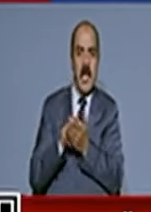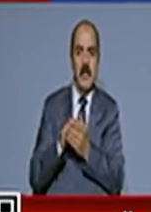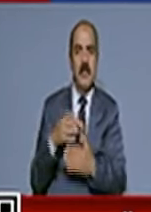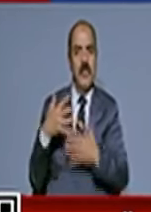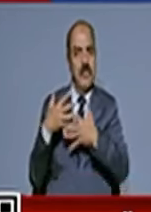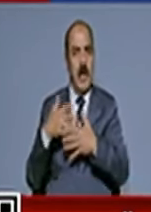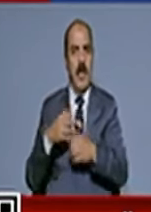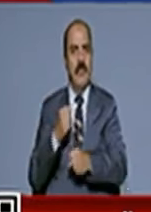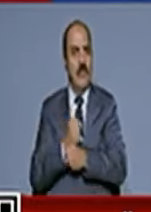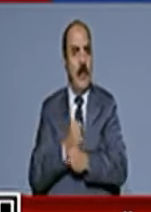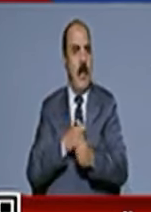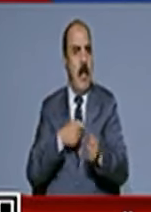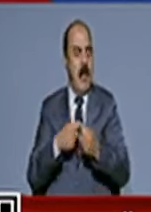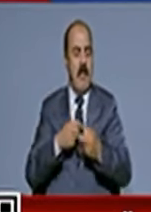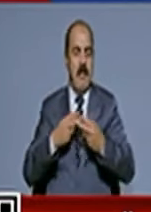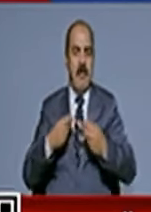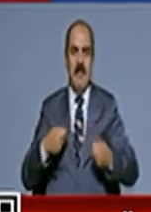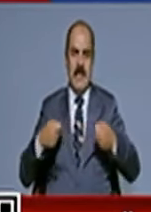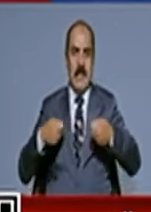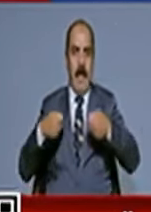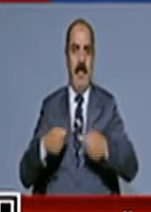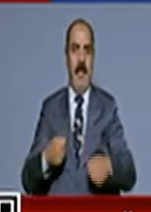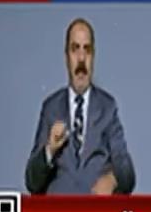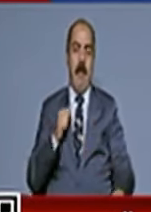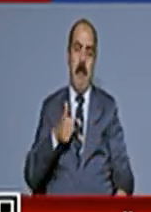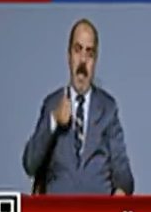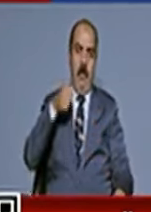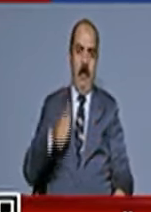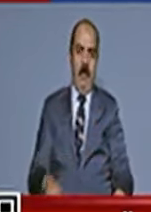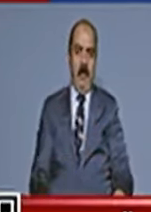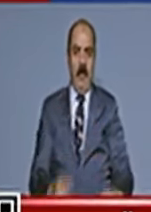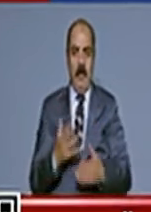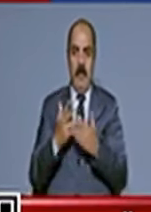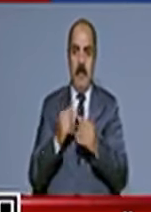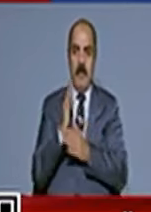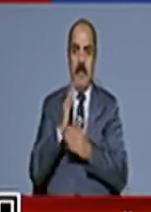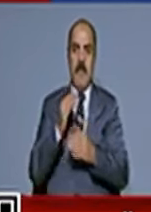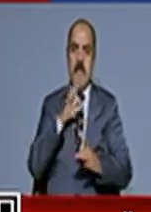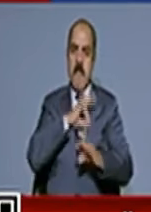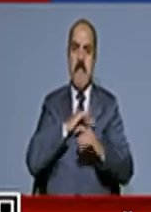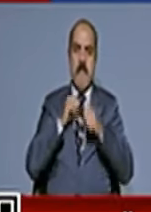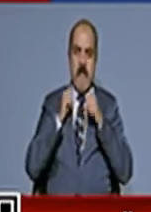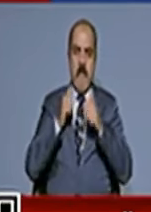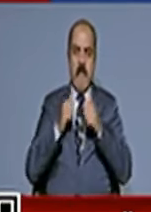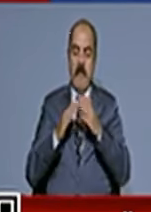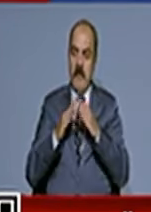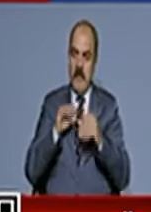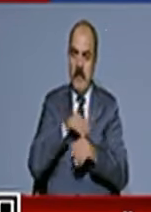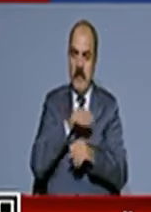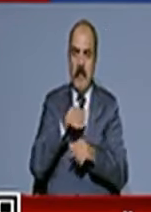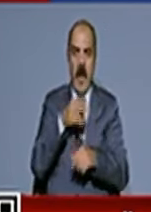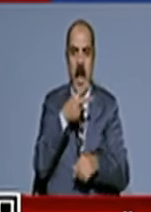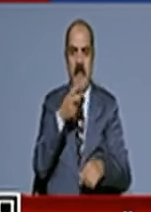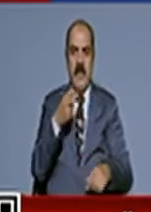الاقتصادي وأحد ركائز التنمية الاقتصادية وفق رؤية مصر 2030.